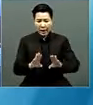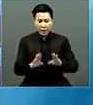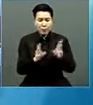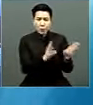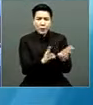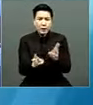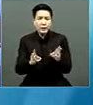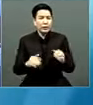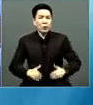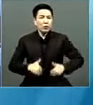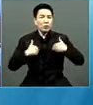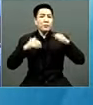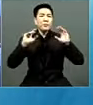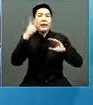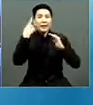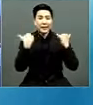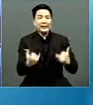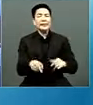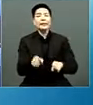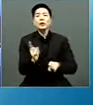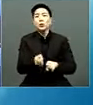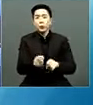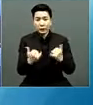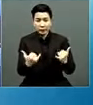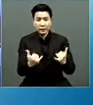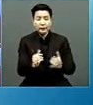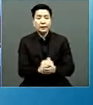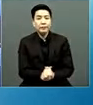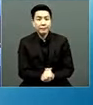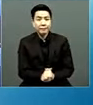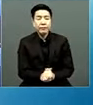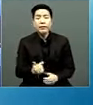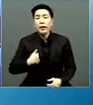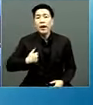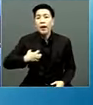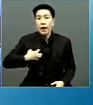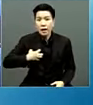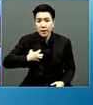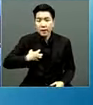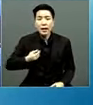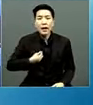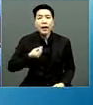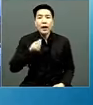ถีใหม่นะครับตรงนี้ก็อยากจะให้ทาง